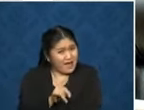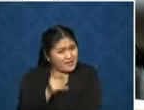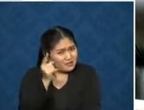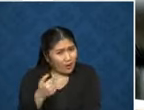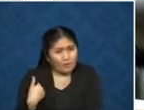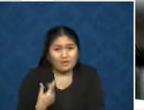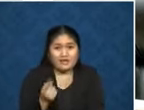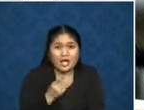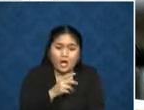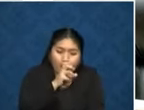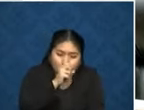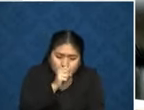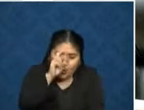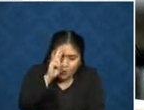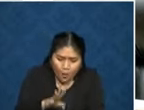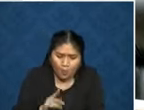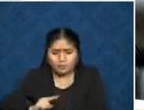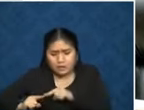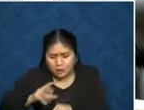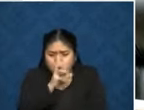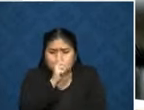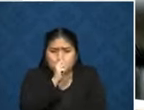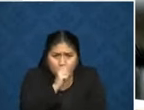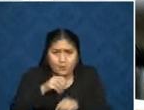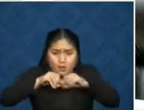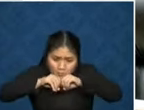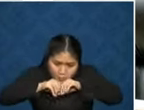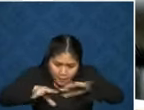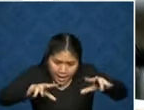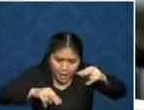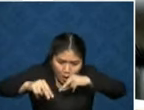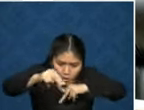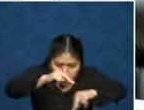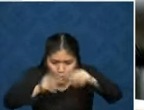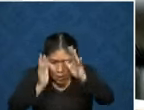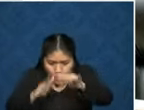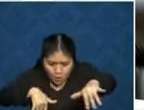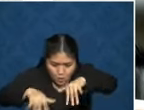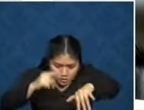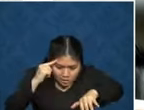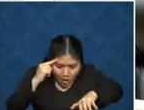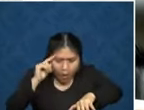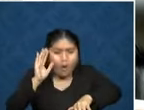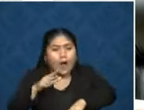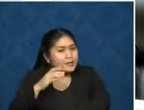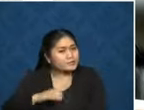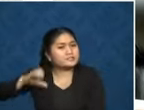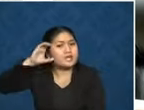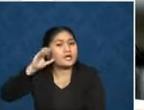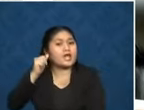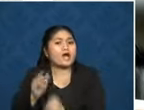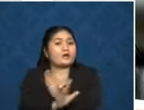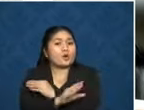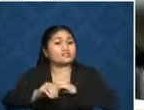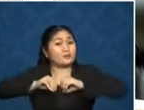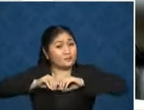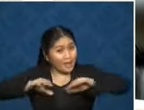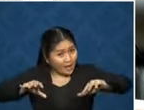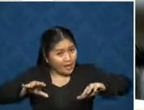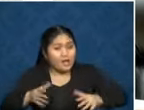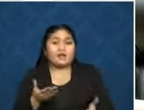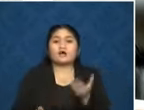มีการทดสอบระบบหรือเผยแพร่การตรวจสู่สาธารณะเพื่อเพิ่มความน่าเชื่อถือก่อนเผยแพร่หรือว่าการ